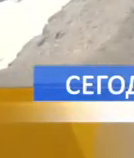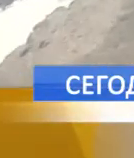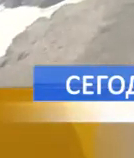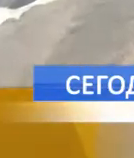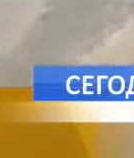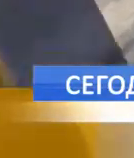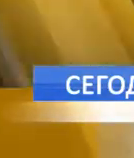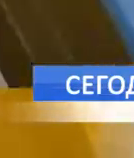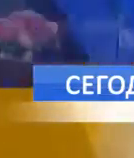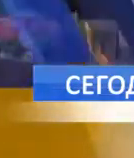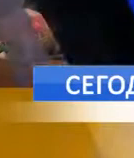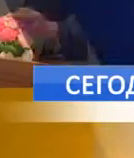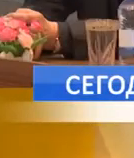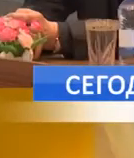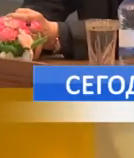ситуация?